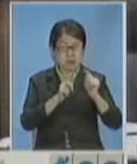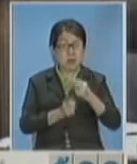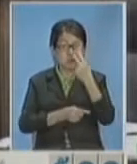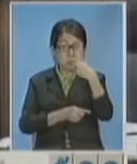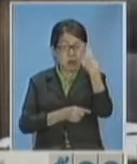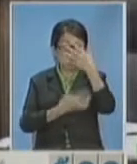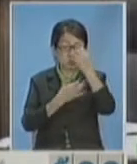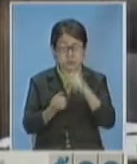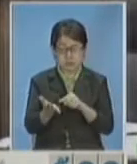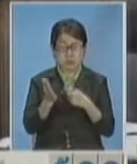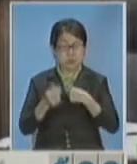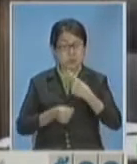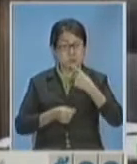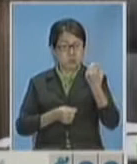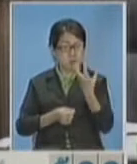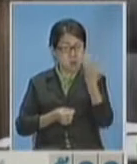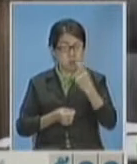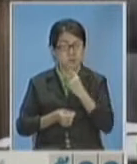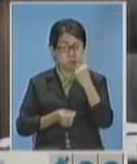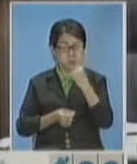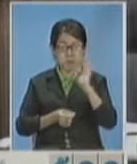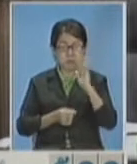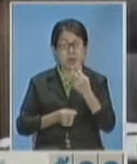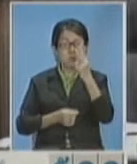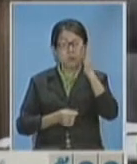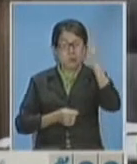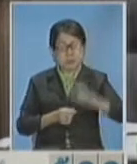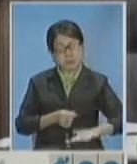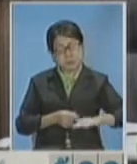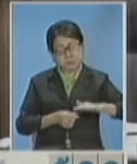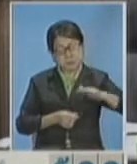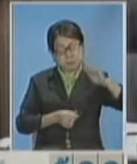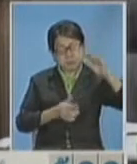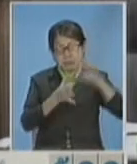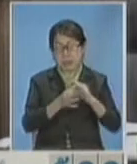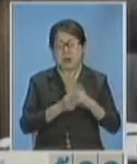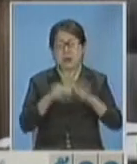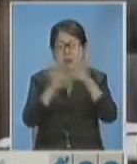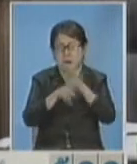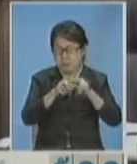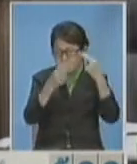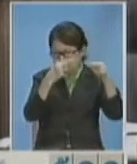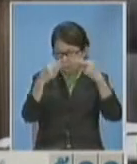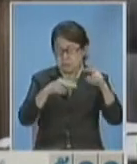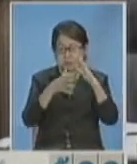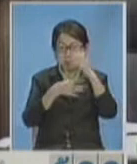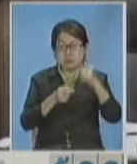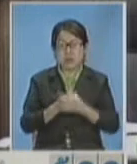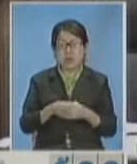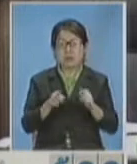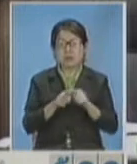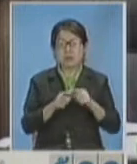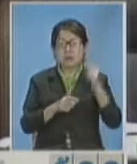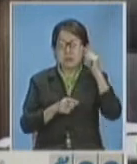ารนี้ได้ดิฉันไม่ได้พูดเองนะคะแล้วก็จะส่งผลให้เด็กเนี่ยมีปัญหาเรื่องของสมาธิสั้นแล้วก็มีผลการวิจัยชี้ชัด